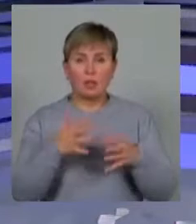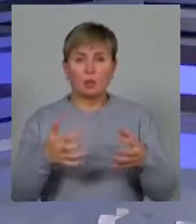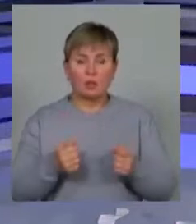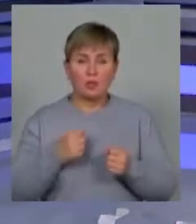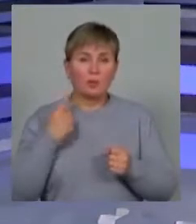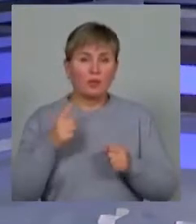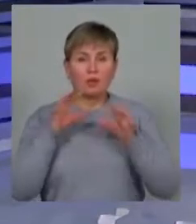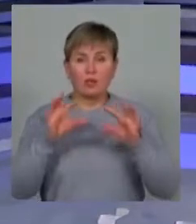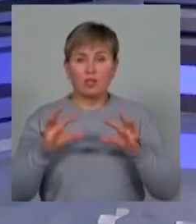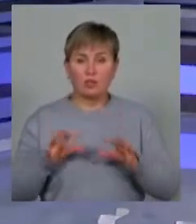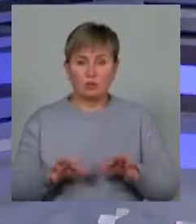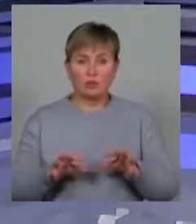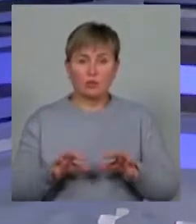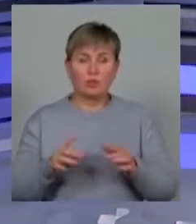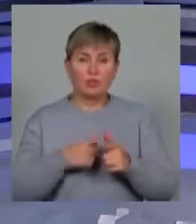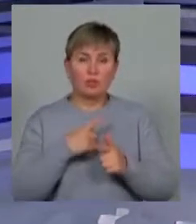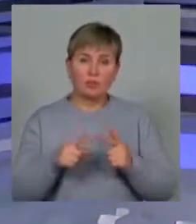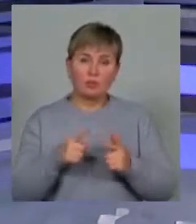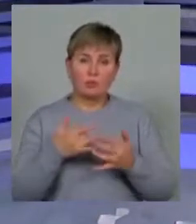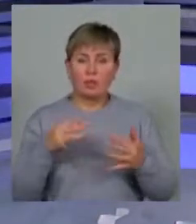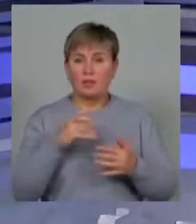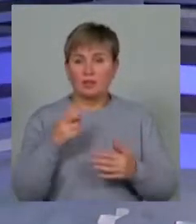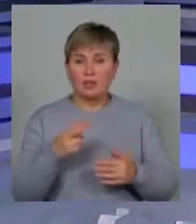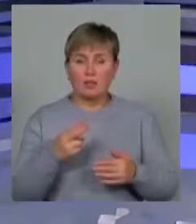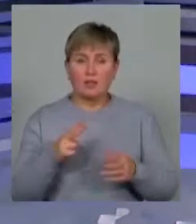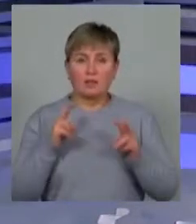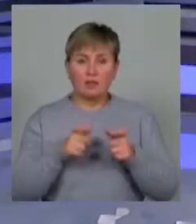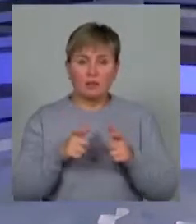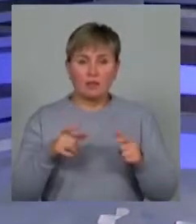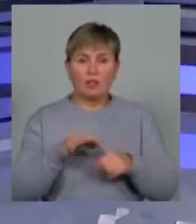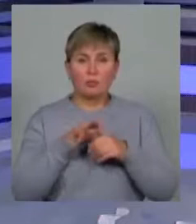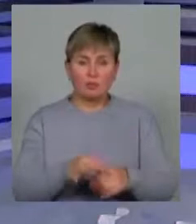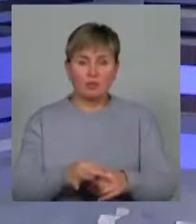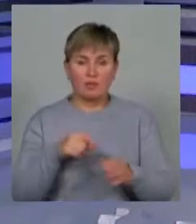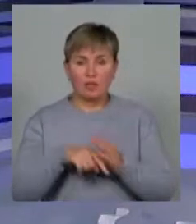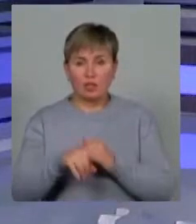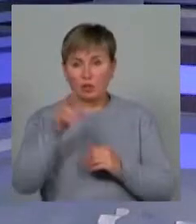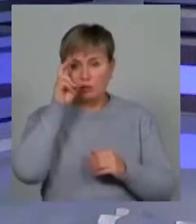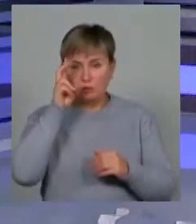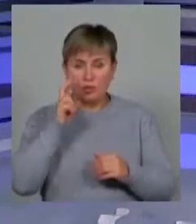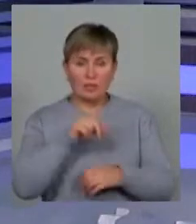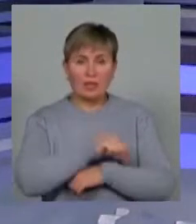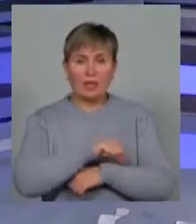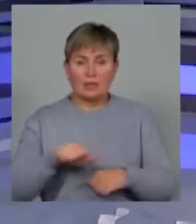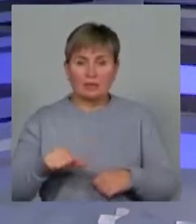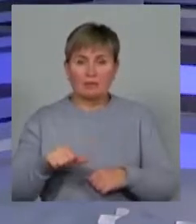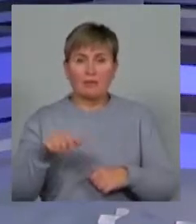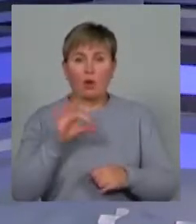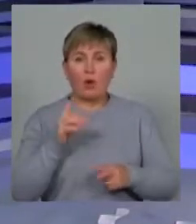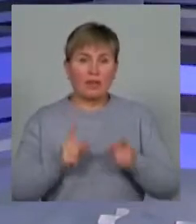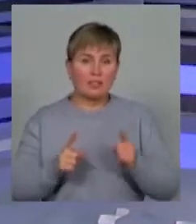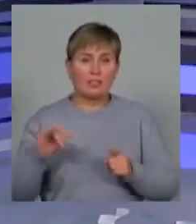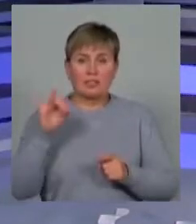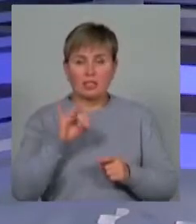стране приняли первую конституцию, ввели в оборот национальную валюту и провели делимитацию государственных границ. О